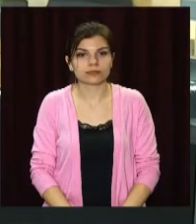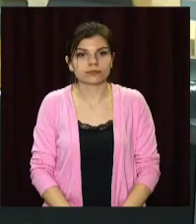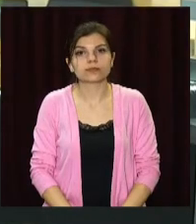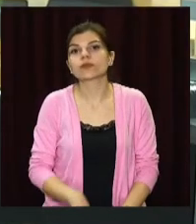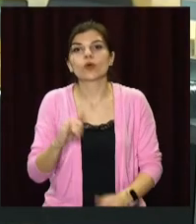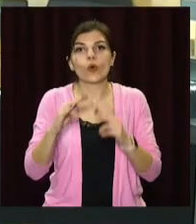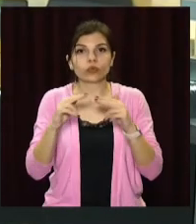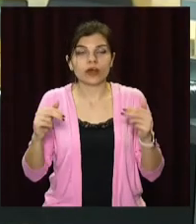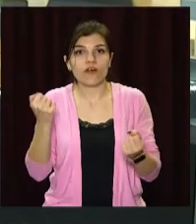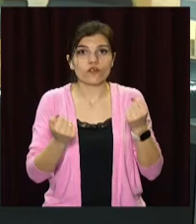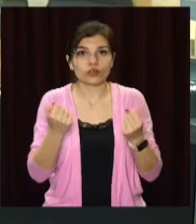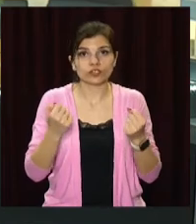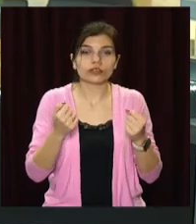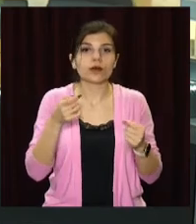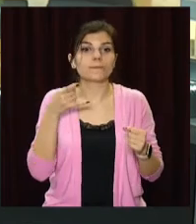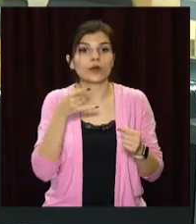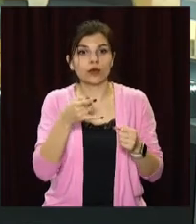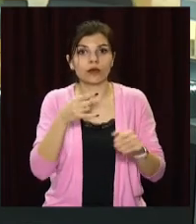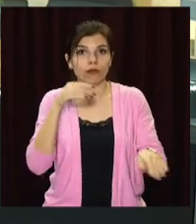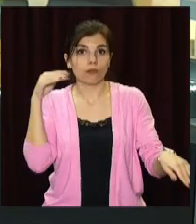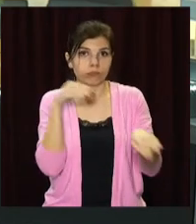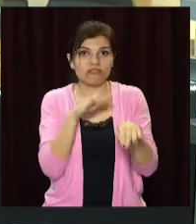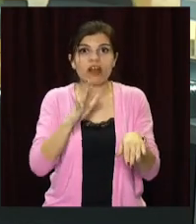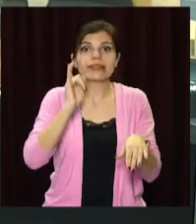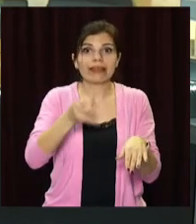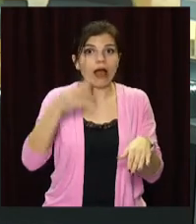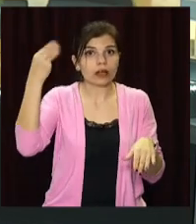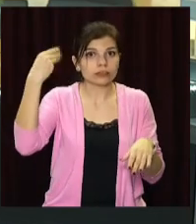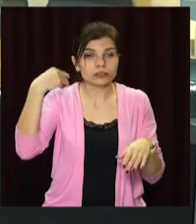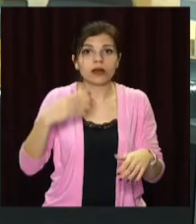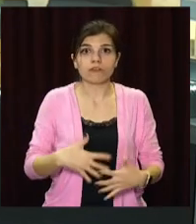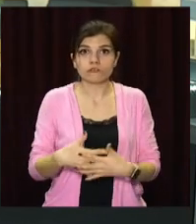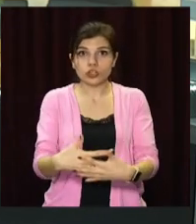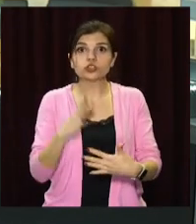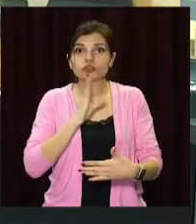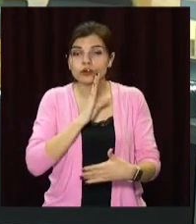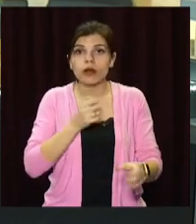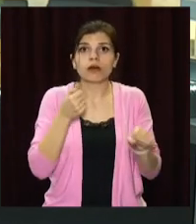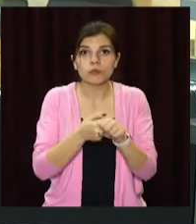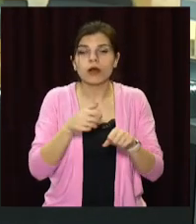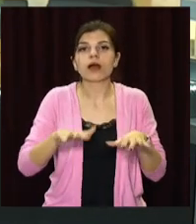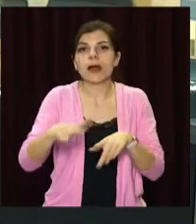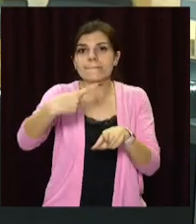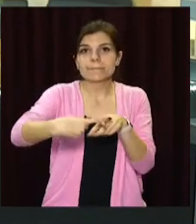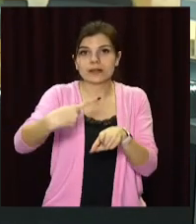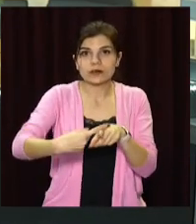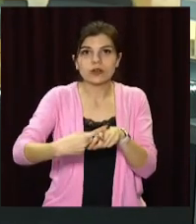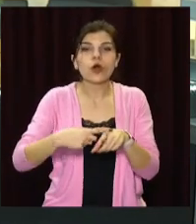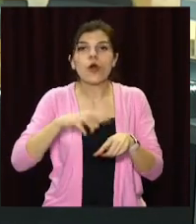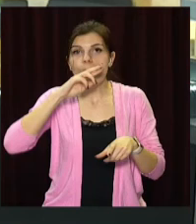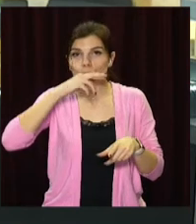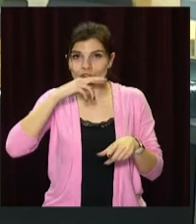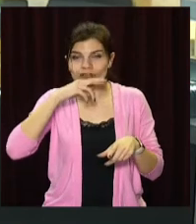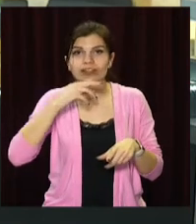У Дніпрі водій позашляховика врізався в таксі, у якому їхала вагітна. ДТП сталося на перехресті вулиці